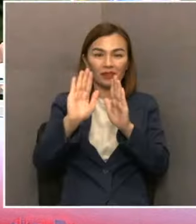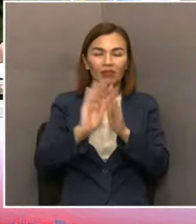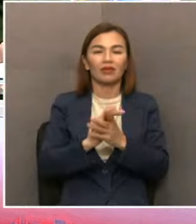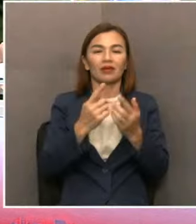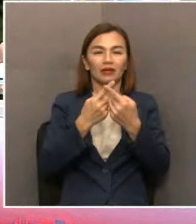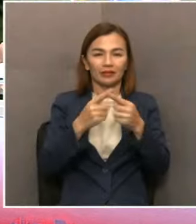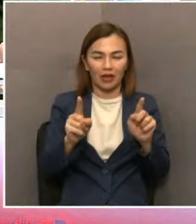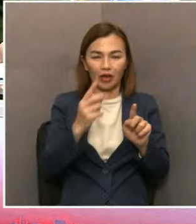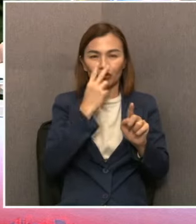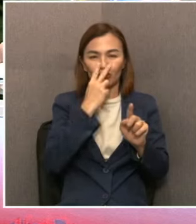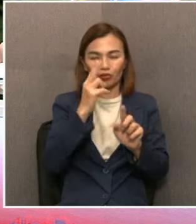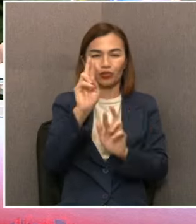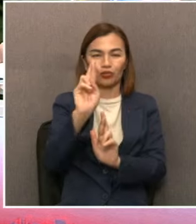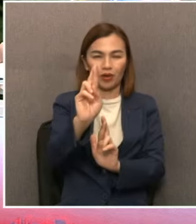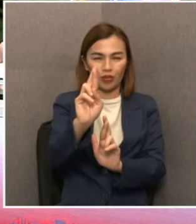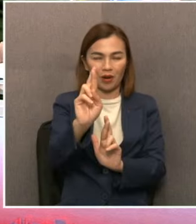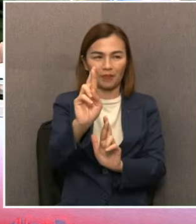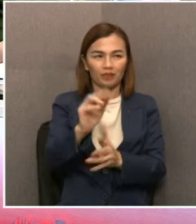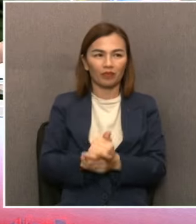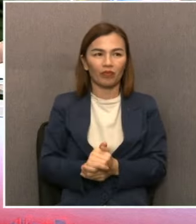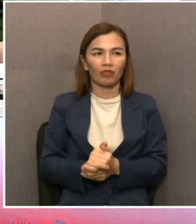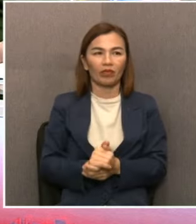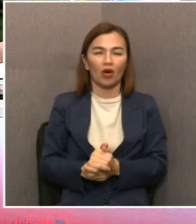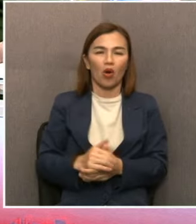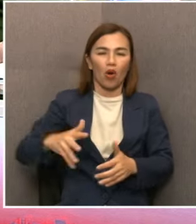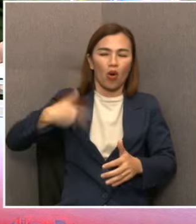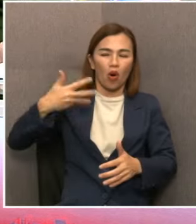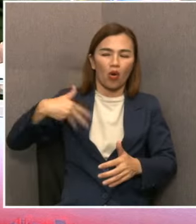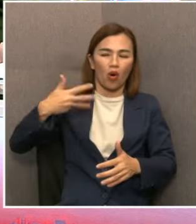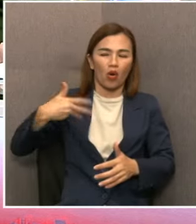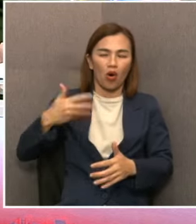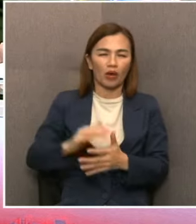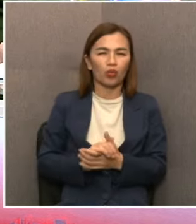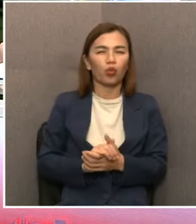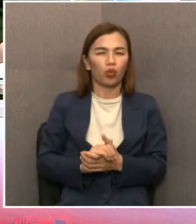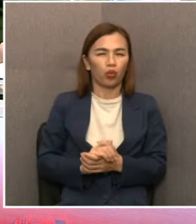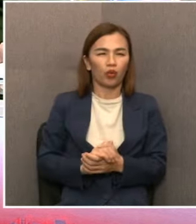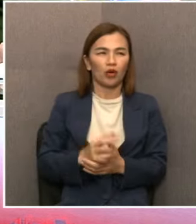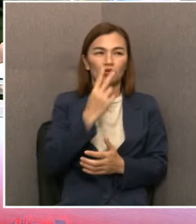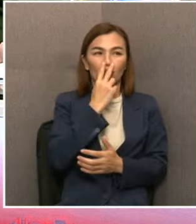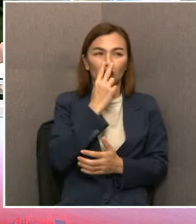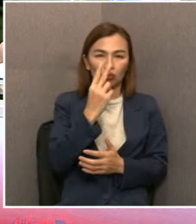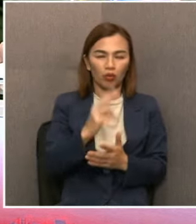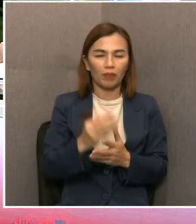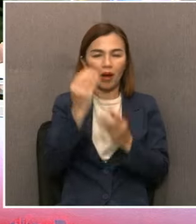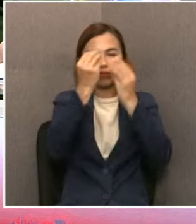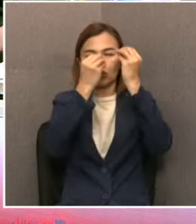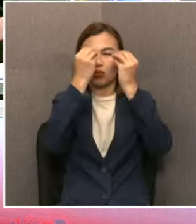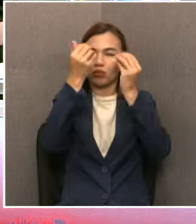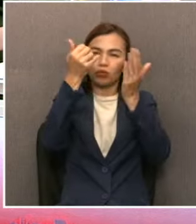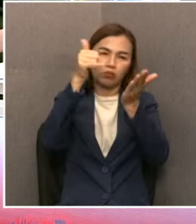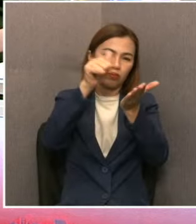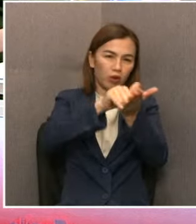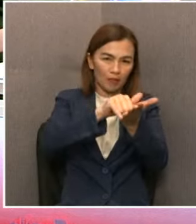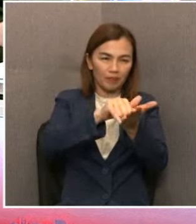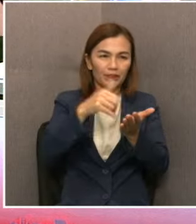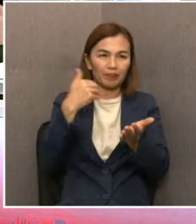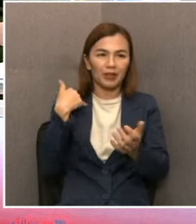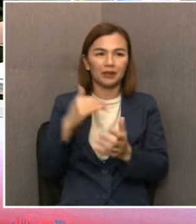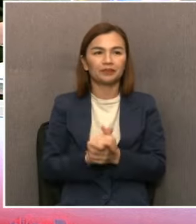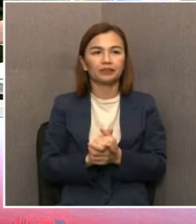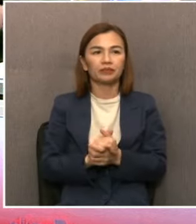ระวังกันหน่อยนะเพราะว่าจริงๆไม่ต้องรอร้อนจัดเลยแค่อากาศร้อนเนี่ยมันอาจจะเป็นบ่อเกิดของฮีใช่ค่ะบางคนเจออากาศร้อนแล้ว